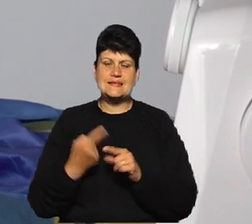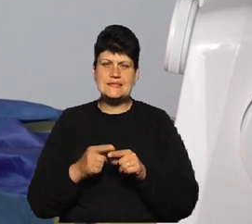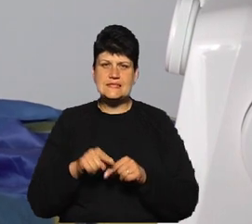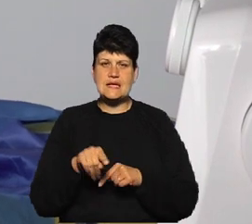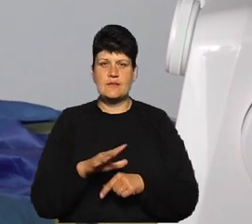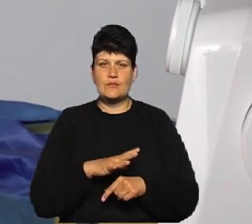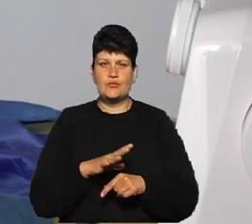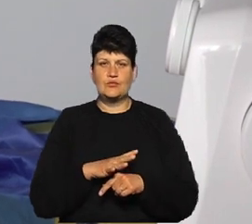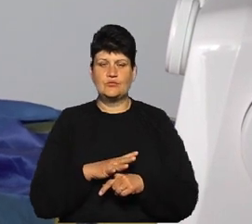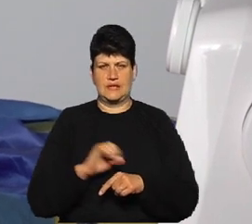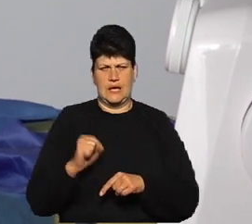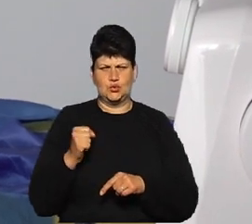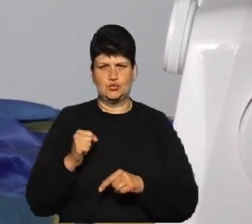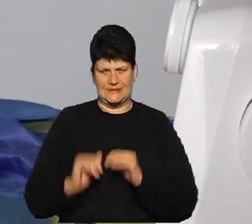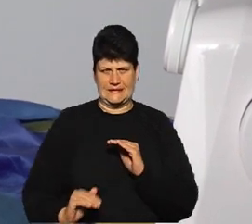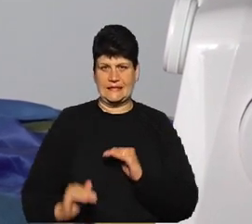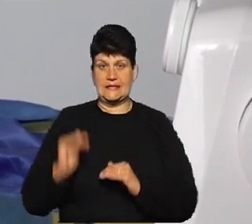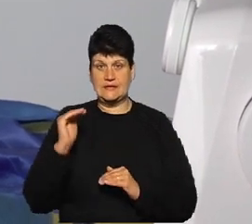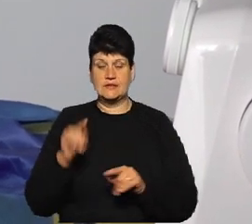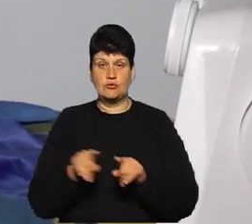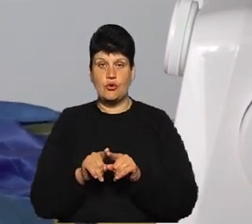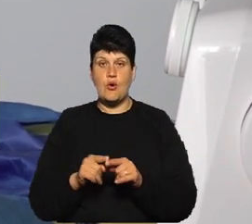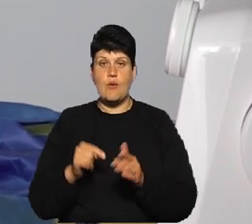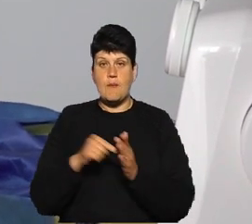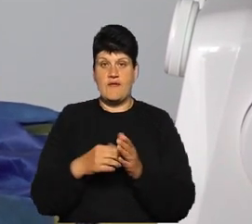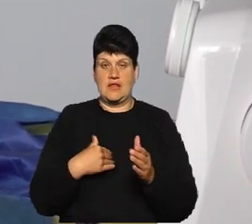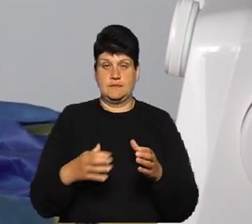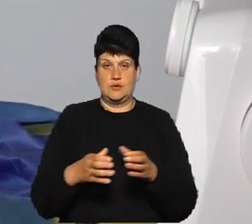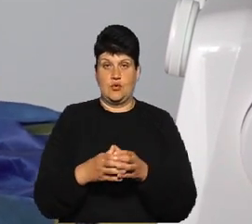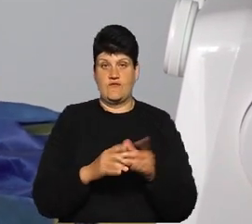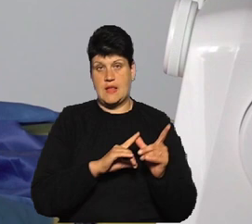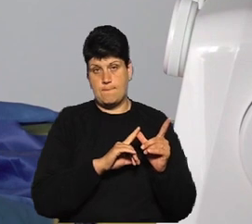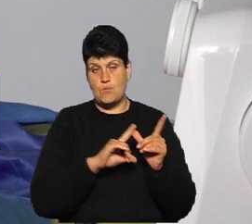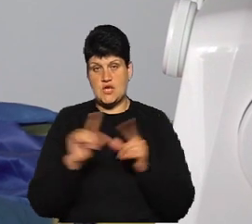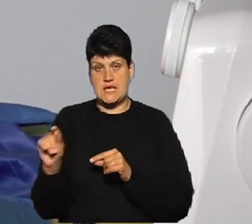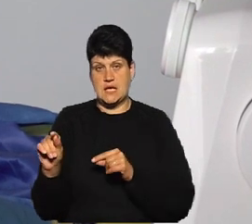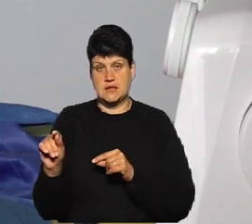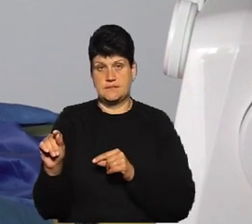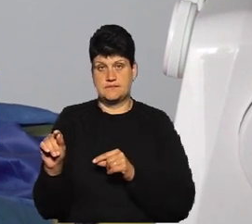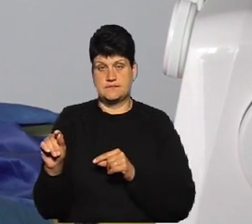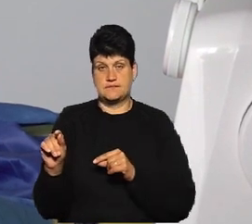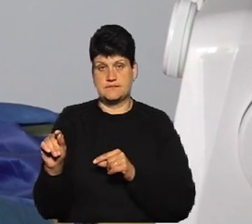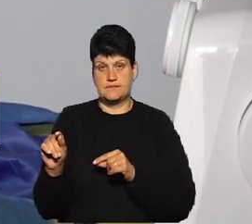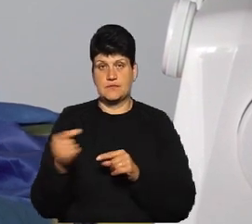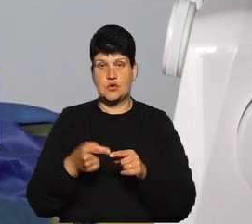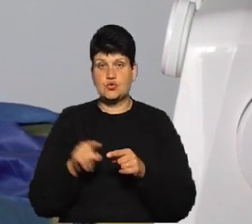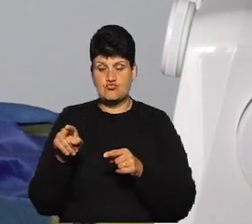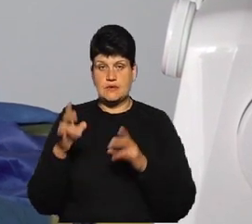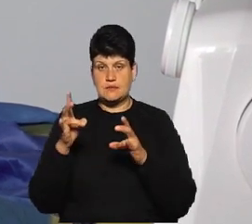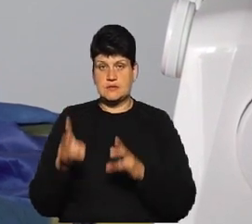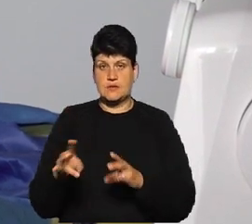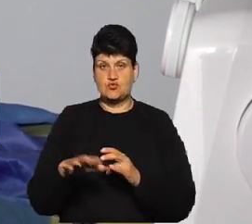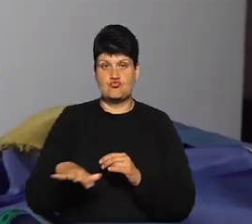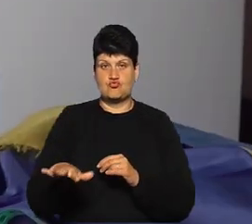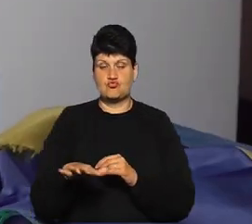друга дитинства, який також попав в наш підрозділ, і вони поїхали на цю небезпечну зону,